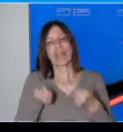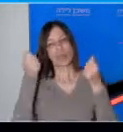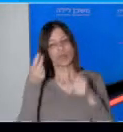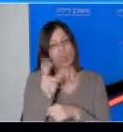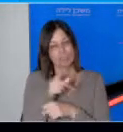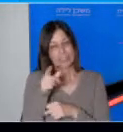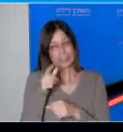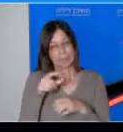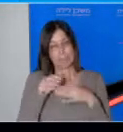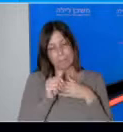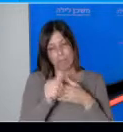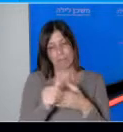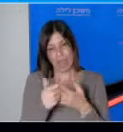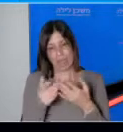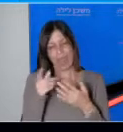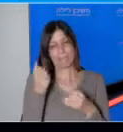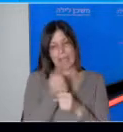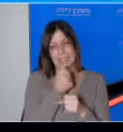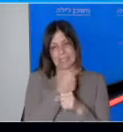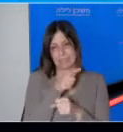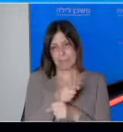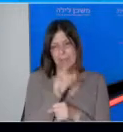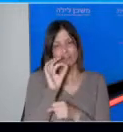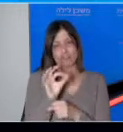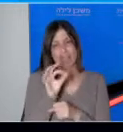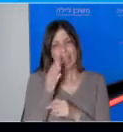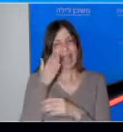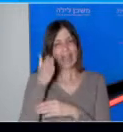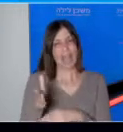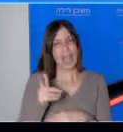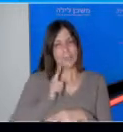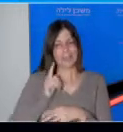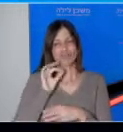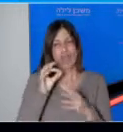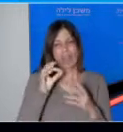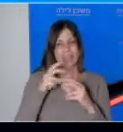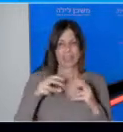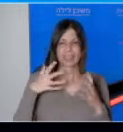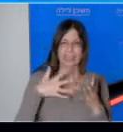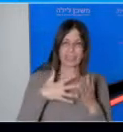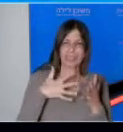היא זו גם שמובילה למעשים כאלה של חדירה לפרטיות של נחקרים, ושימוש לא חוקי